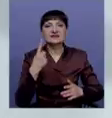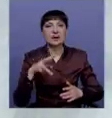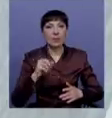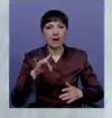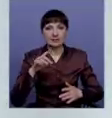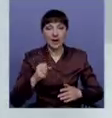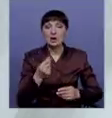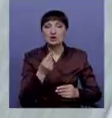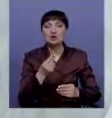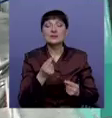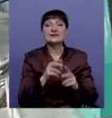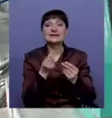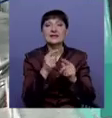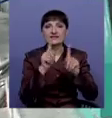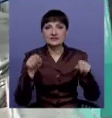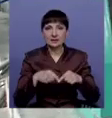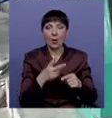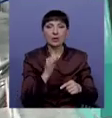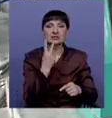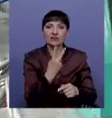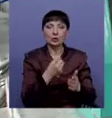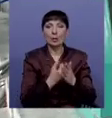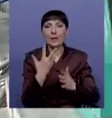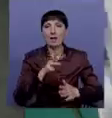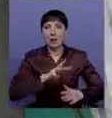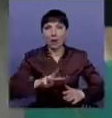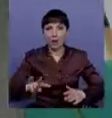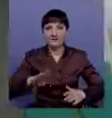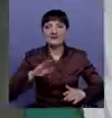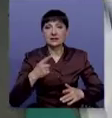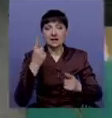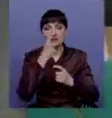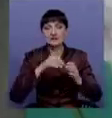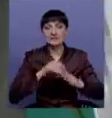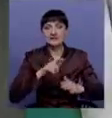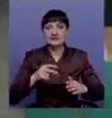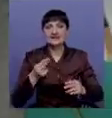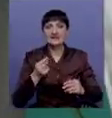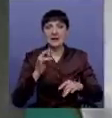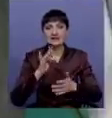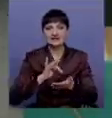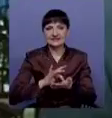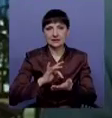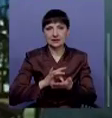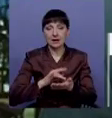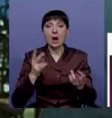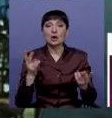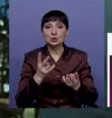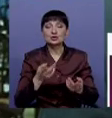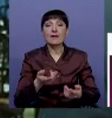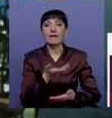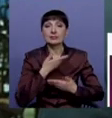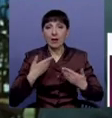марта. Сумма денежных сертификатов составит от 2 до 5 миллионов тенге, сообщили специалисты финансового центра. Для этого вам необходимо к